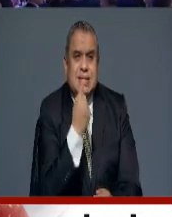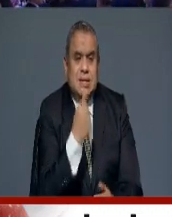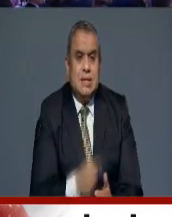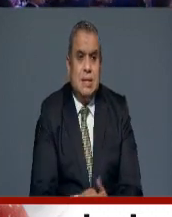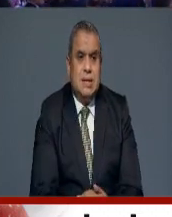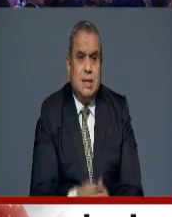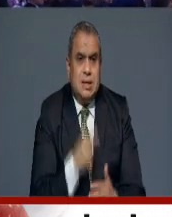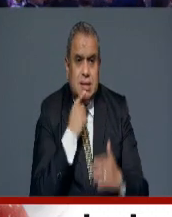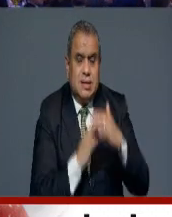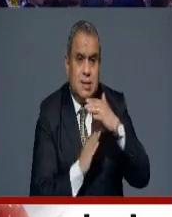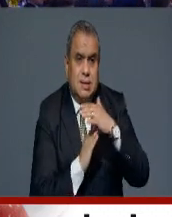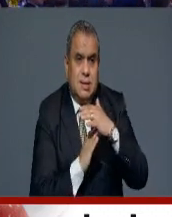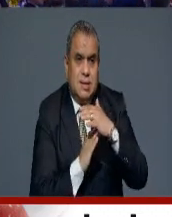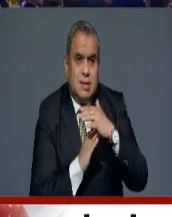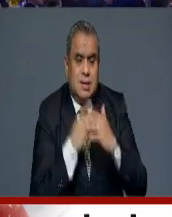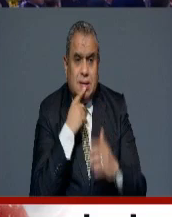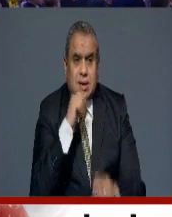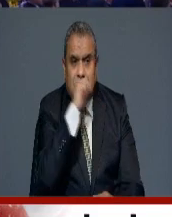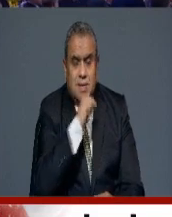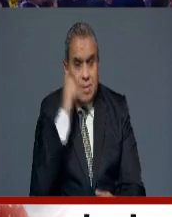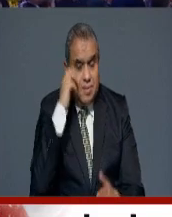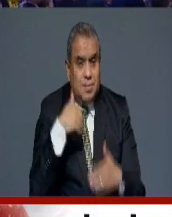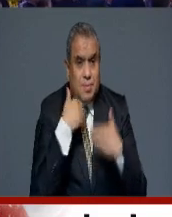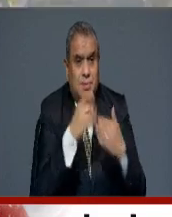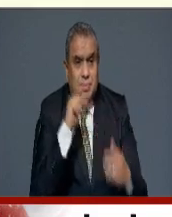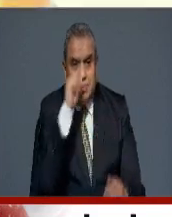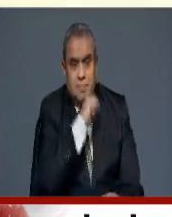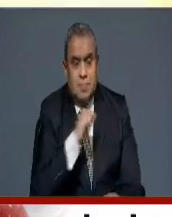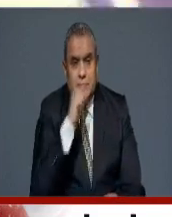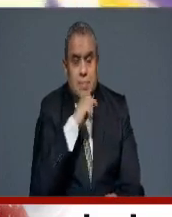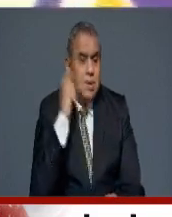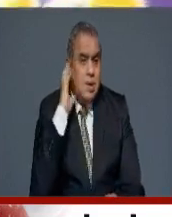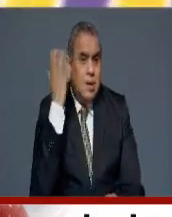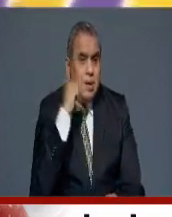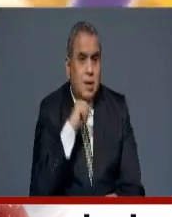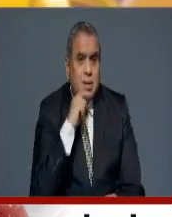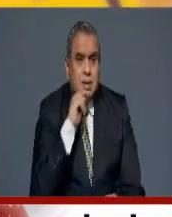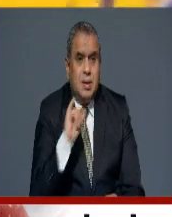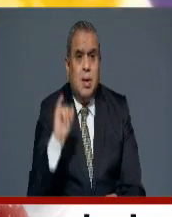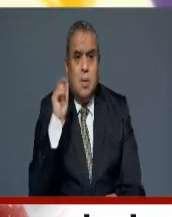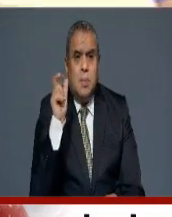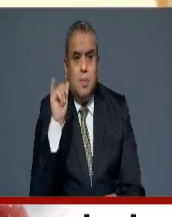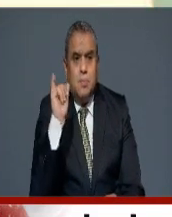استأذنك إن أنا أقدم الفقرة دي. طبعا طبعا، رحبوا معايا بالنجمة منى أحمد زاهر.